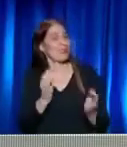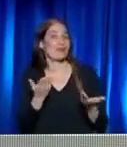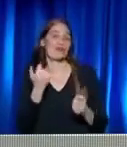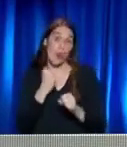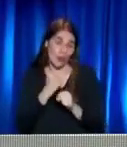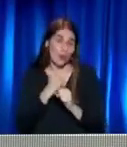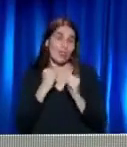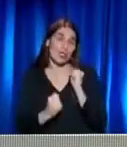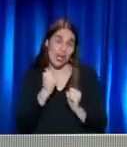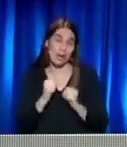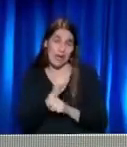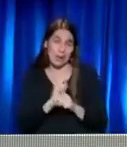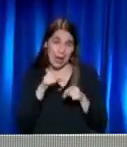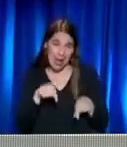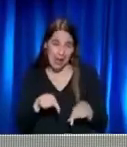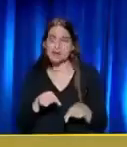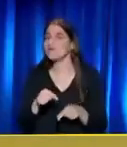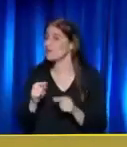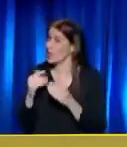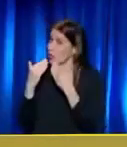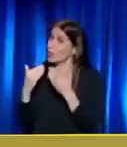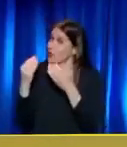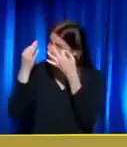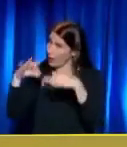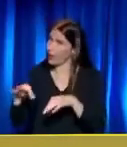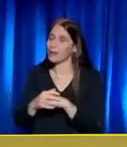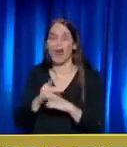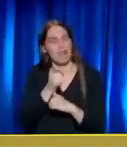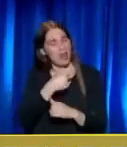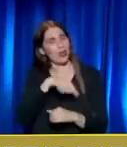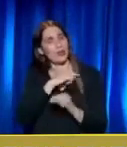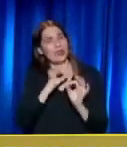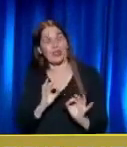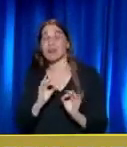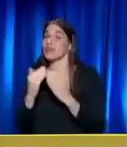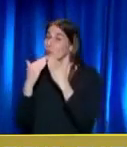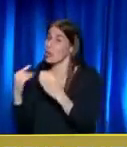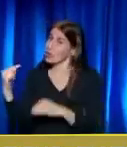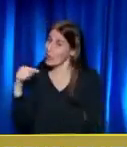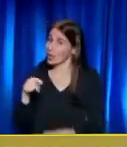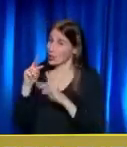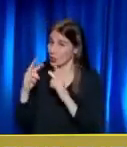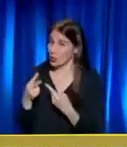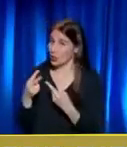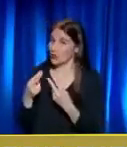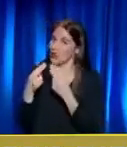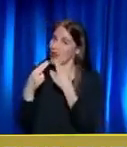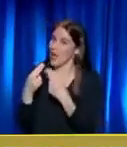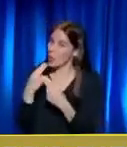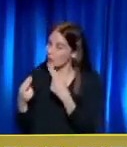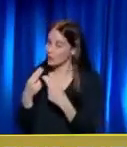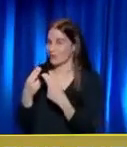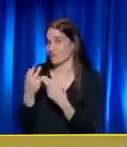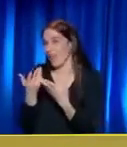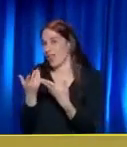מאוד קשה בימים האלה. ואנחנו מאוד מודים ומעריכים. כן, אנחנו בסדר. ואנחנו מודים לך גם שבאת ככה שוב לענות על השאלות החשובות